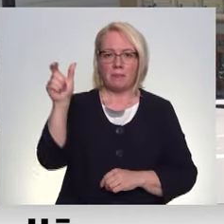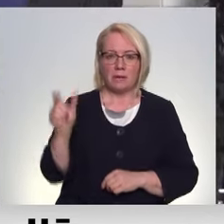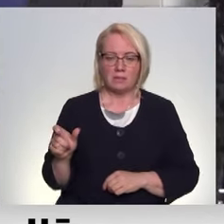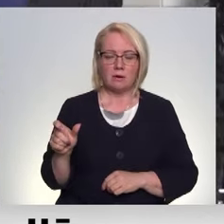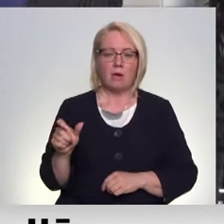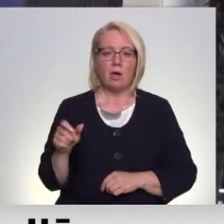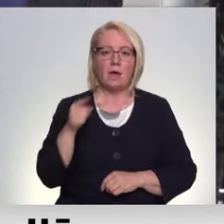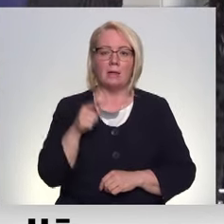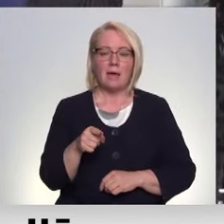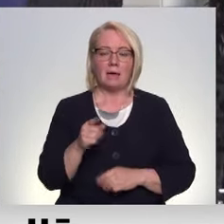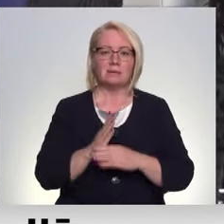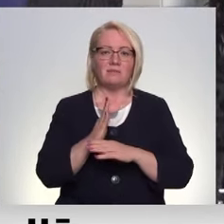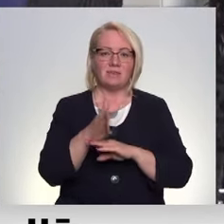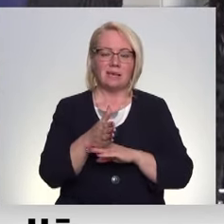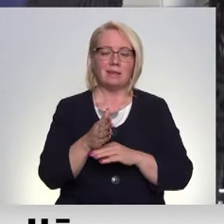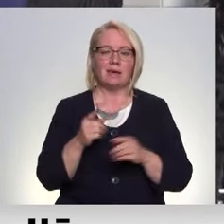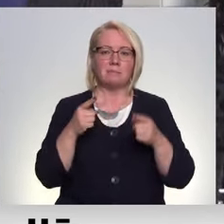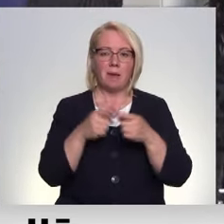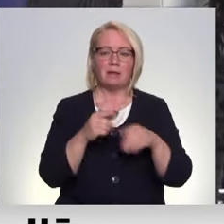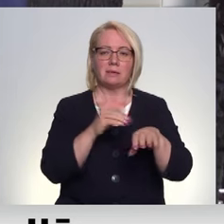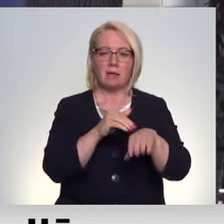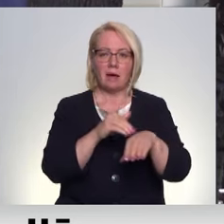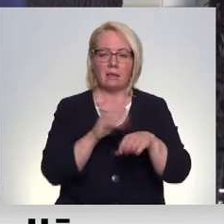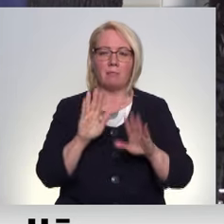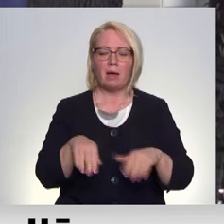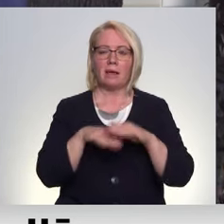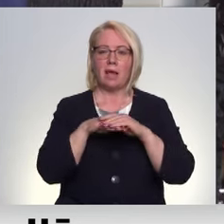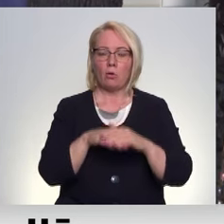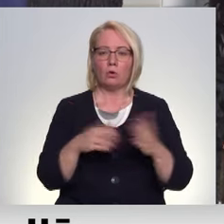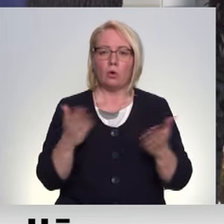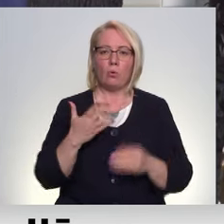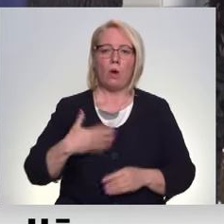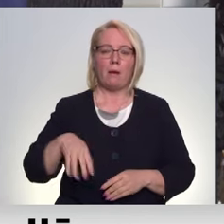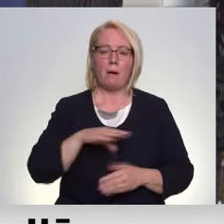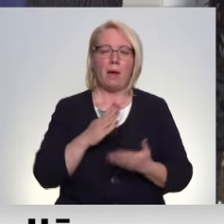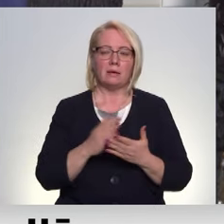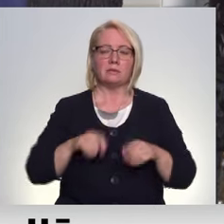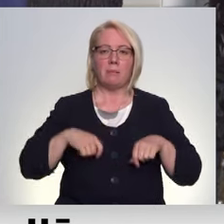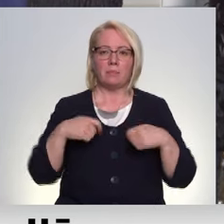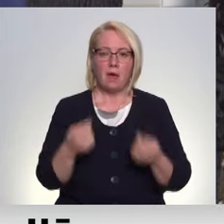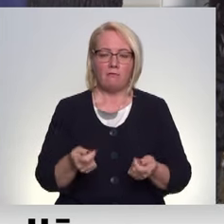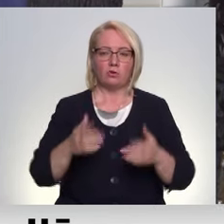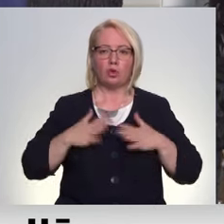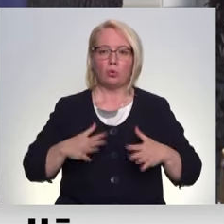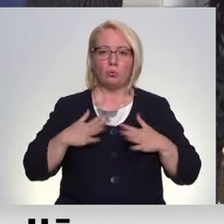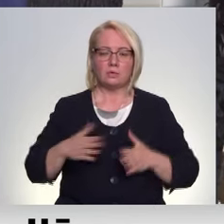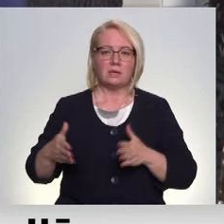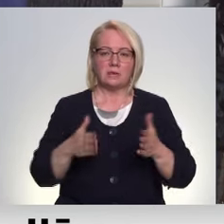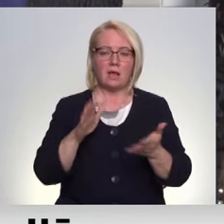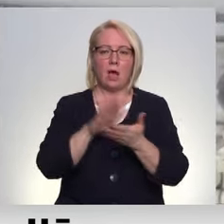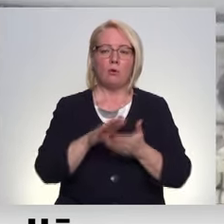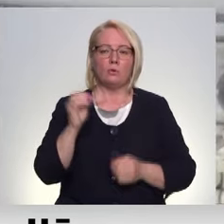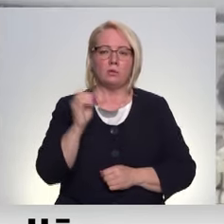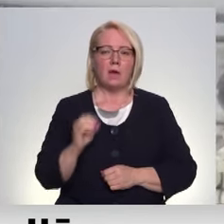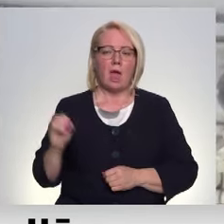Kobahidzi. Šīs vizītes mērķis ir atgādināt par to ieguldījumu, ko esam devuši Gruzijas ceļā uz Eiropas